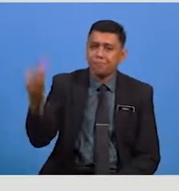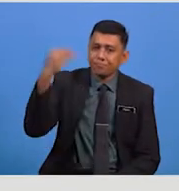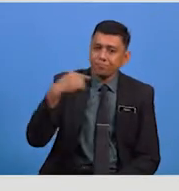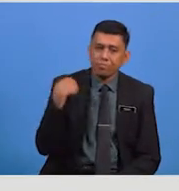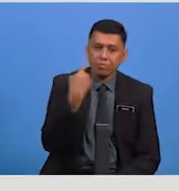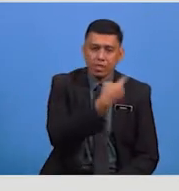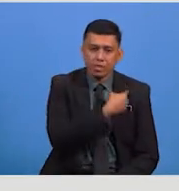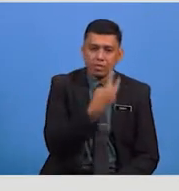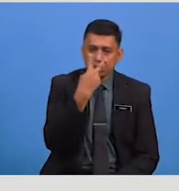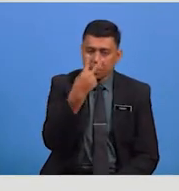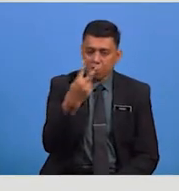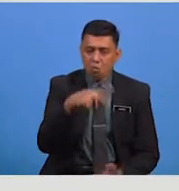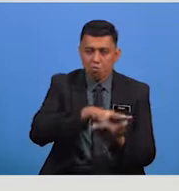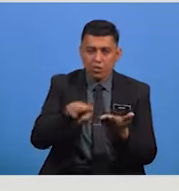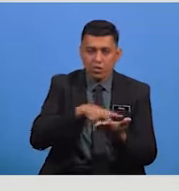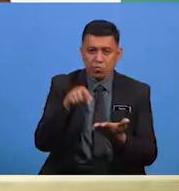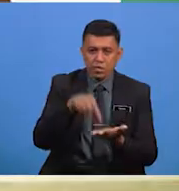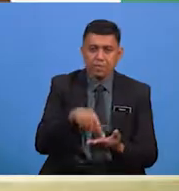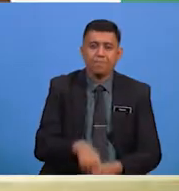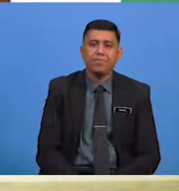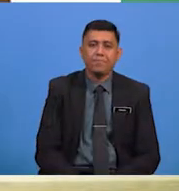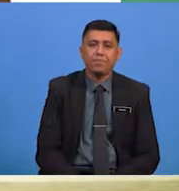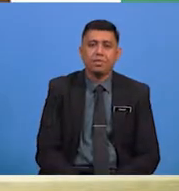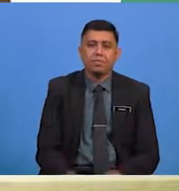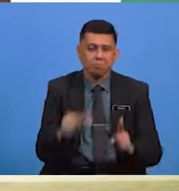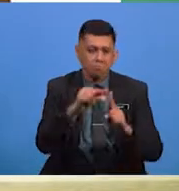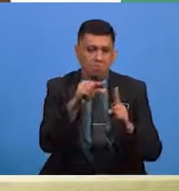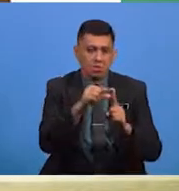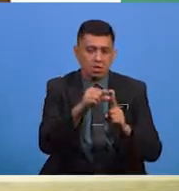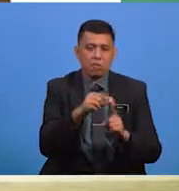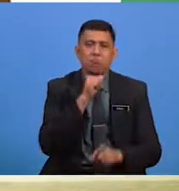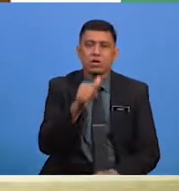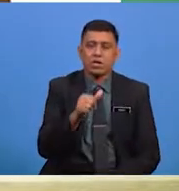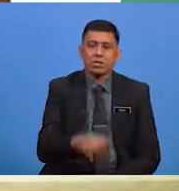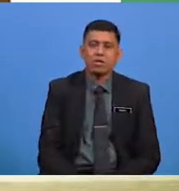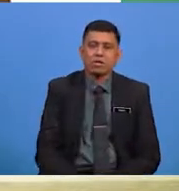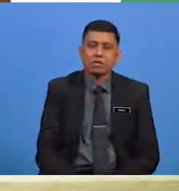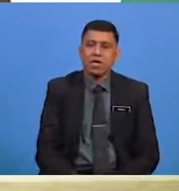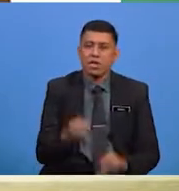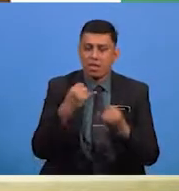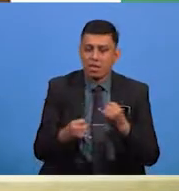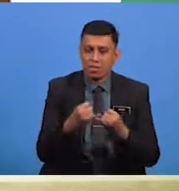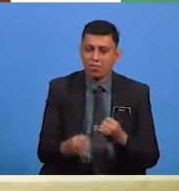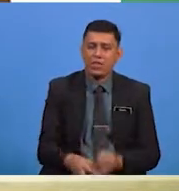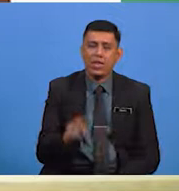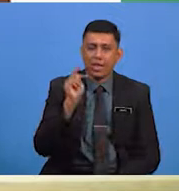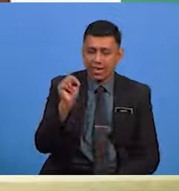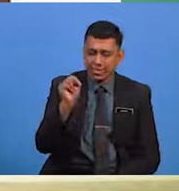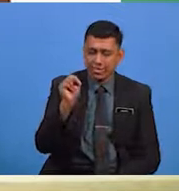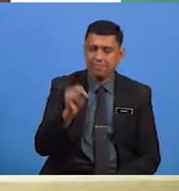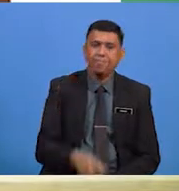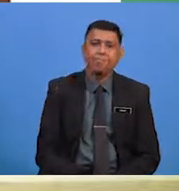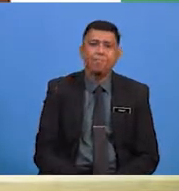Mari kita tonton video ini. Perhatikan perkataan bukan. Huruf akhirnya ialah huruf